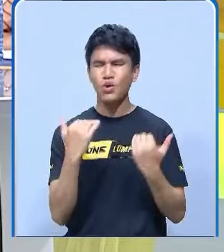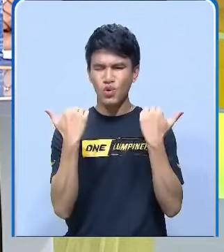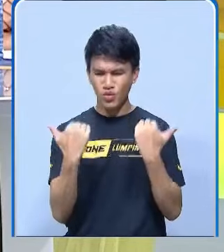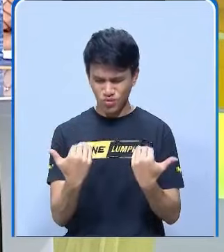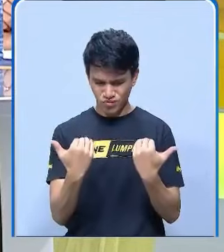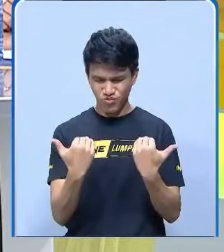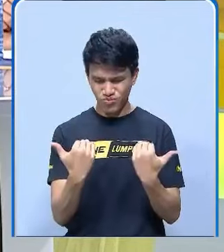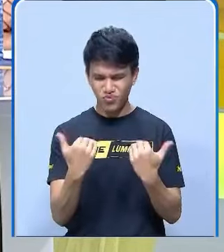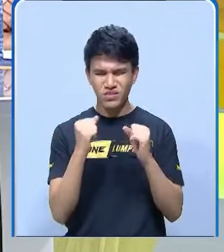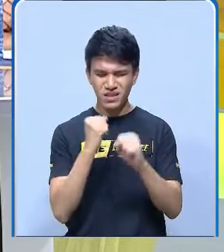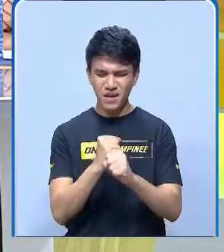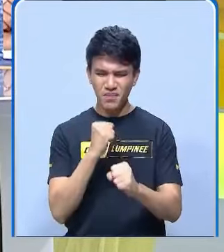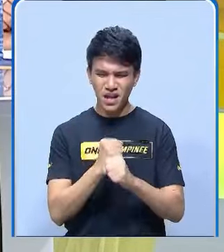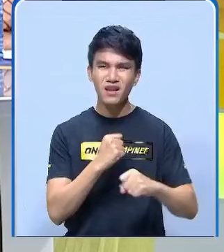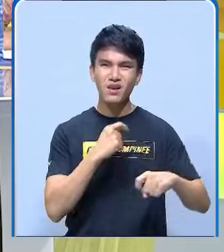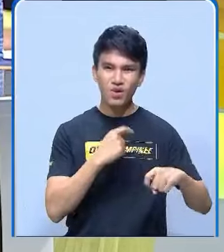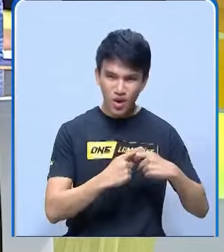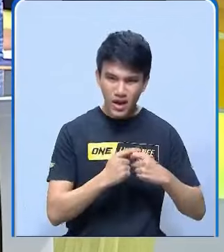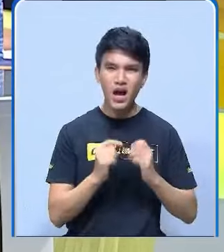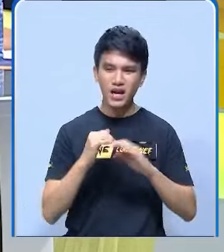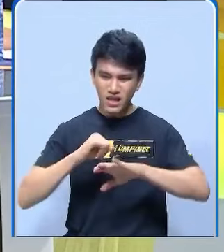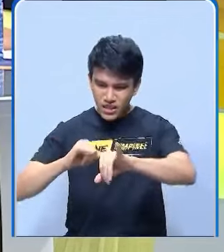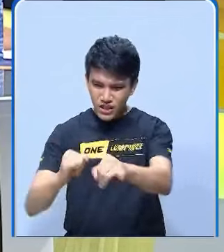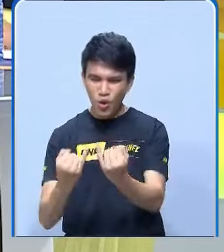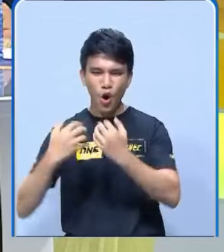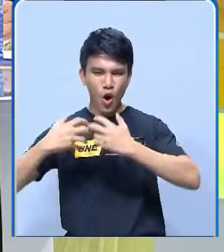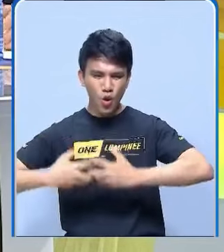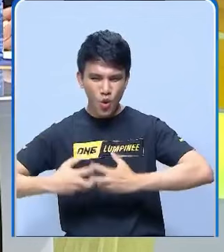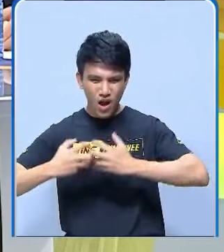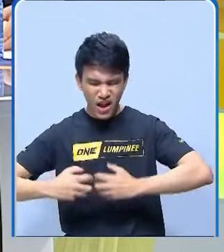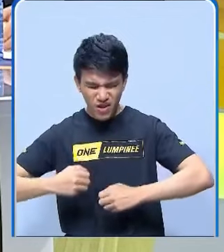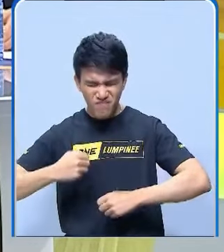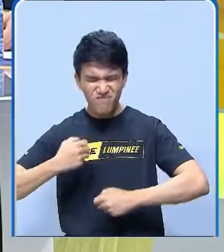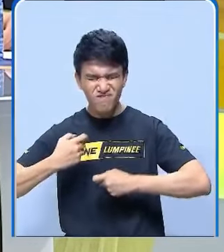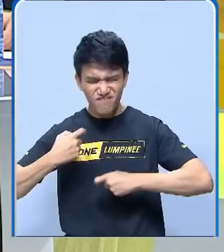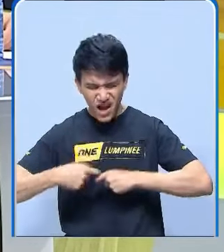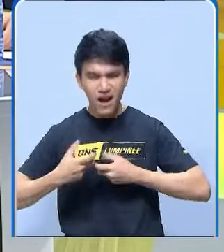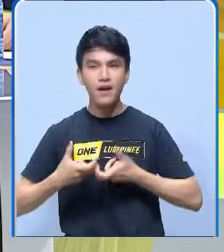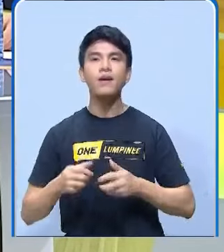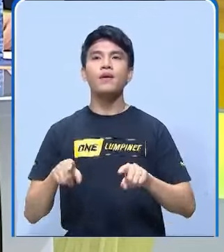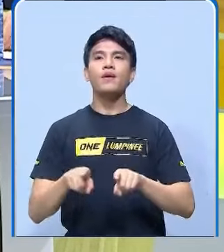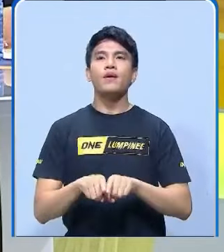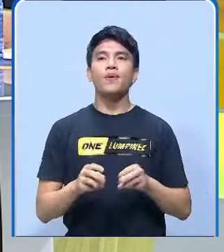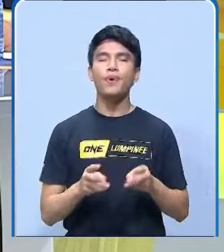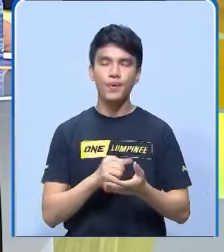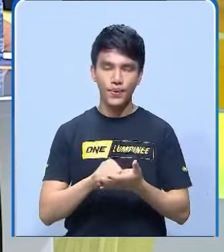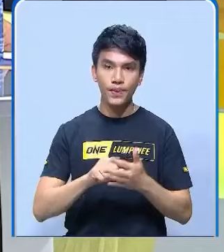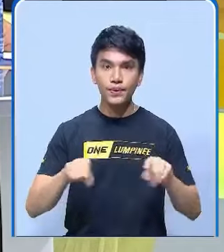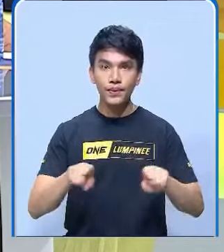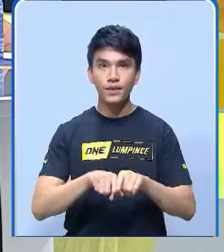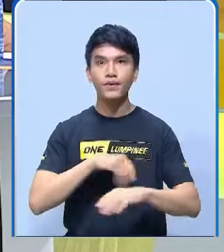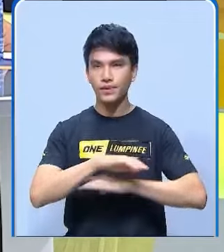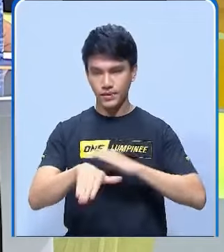เองทุกวันนี้ก็โอ้โหนายจ้างก็คงจะแบกมานานพอสมควรแล้วเหมือนกันก็คงไม่ไหวแล้วอ่ะนะก็ต้องแบบพยายามหาทางออกที่ดีร่วมกันนะครับเพราะทุกคนก็มี